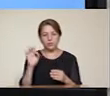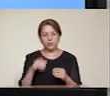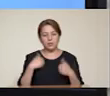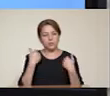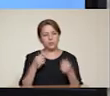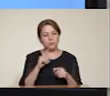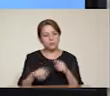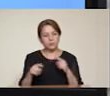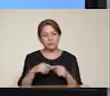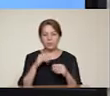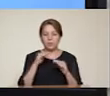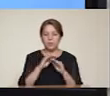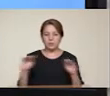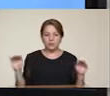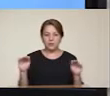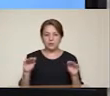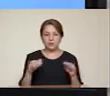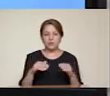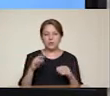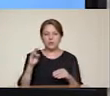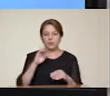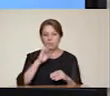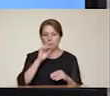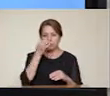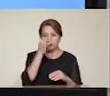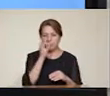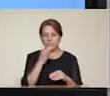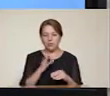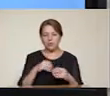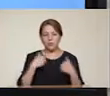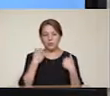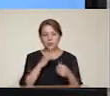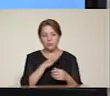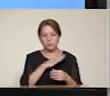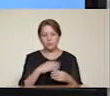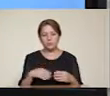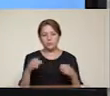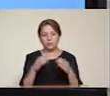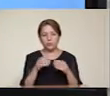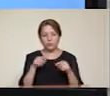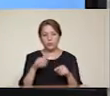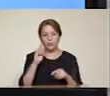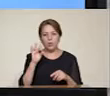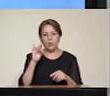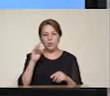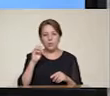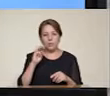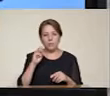harakatmi, tekis, notekis, demak shunday harakatlarni o'rgatuvchi bo'lim bu kinematika bo'limi ekan.